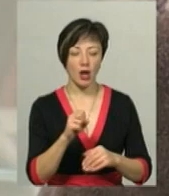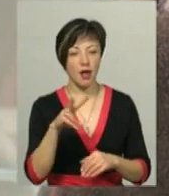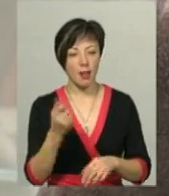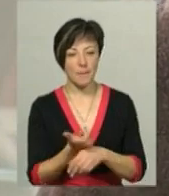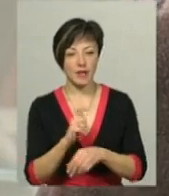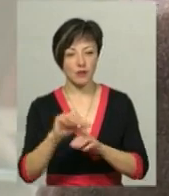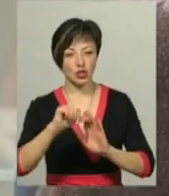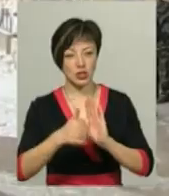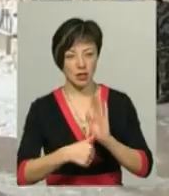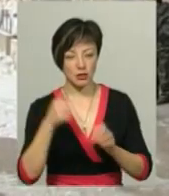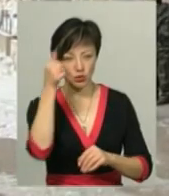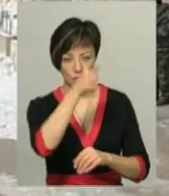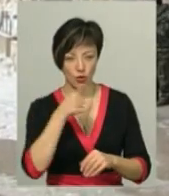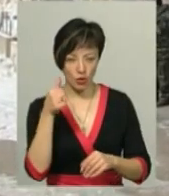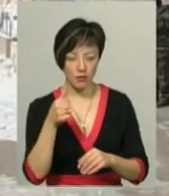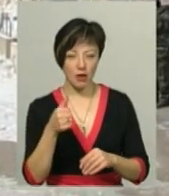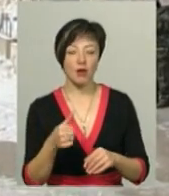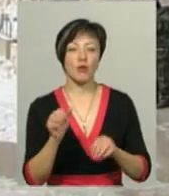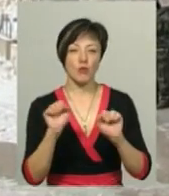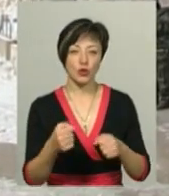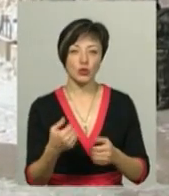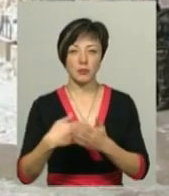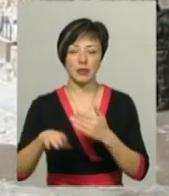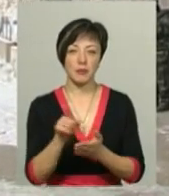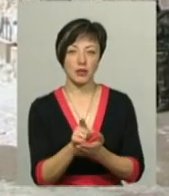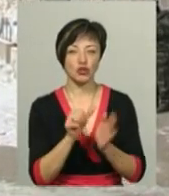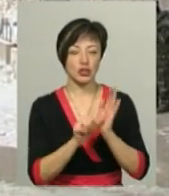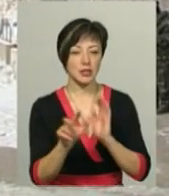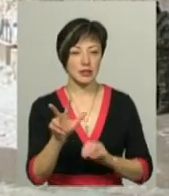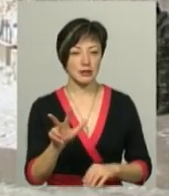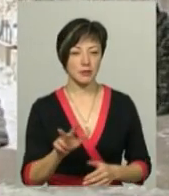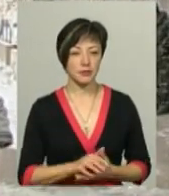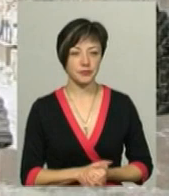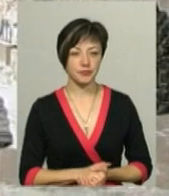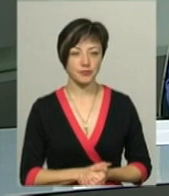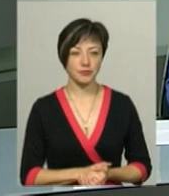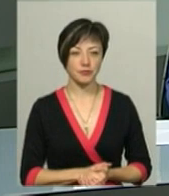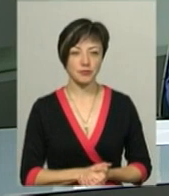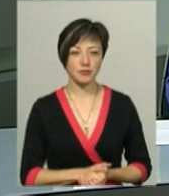перевищує 16 років, зможуть виходити на пенсію в 63 роки.